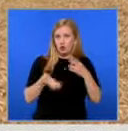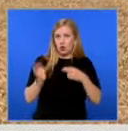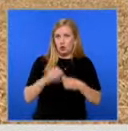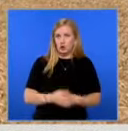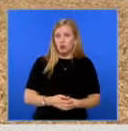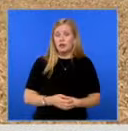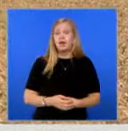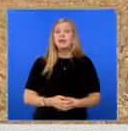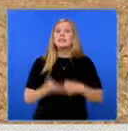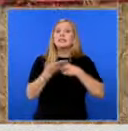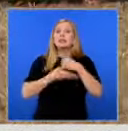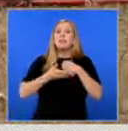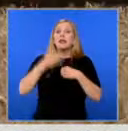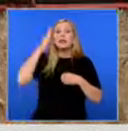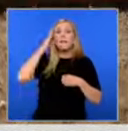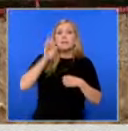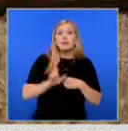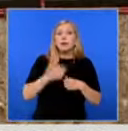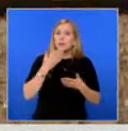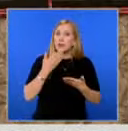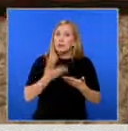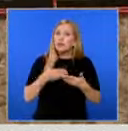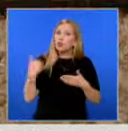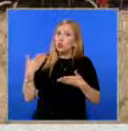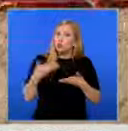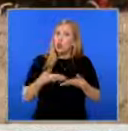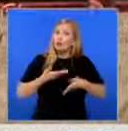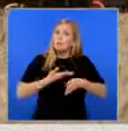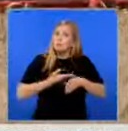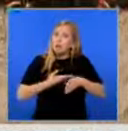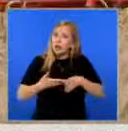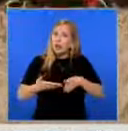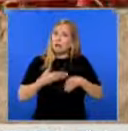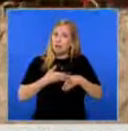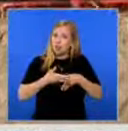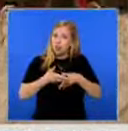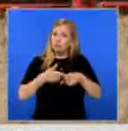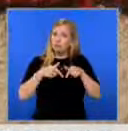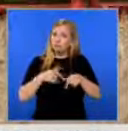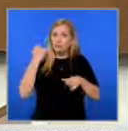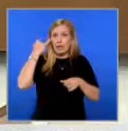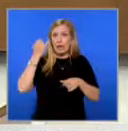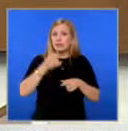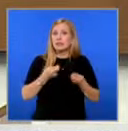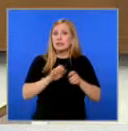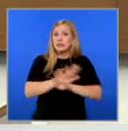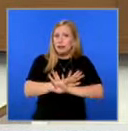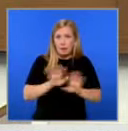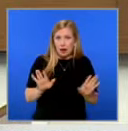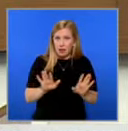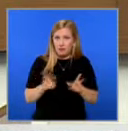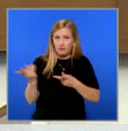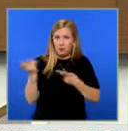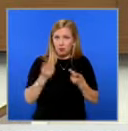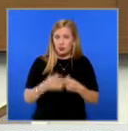земеделският министър кирил вътев призна че досега е подкрепял идеята за удължаване на забраната за внос на украинско зърно у нас на